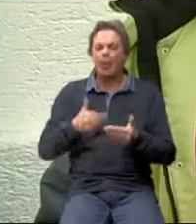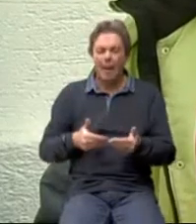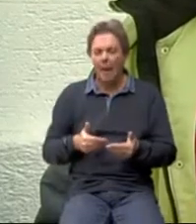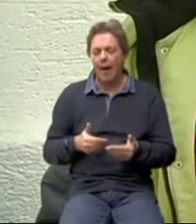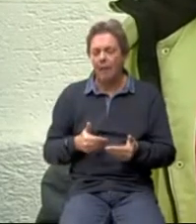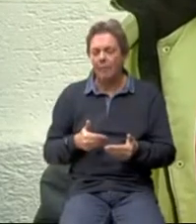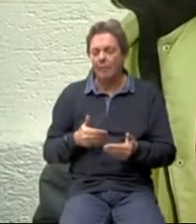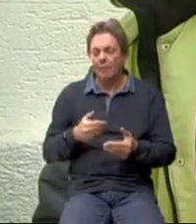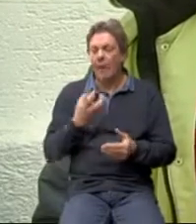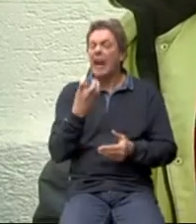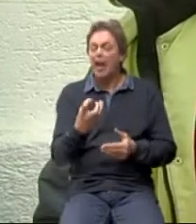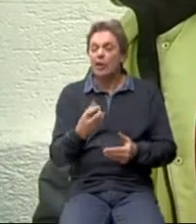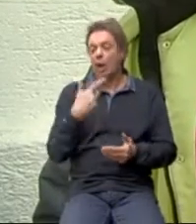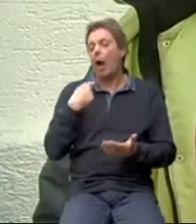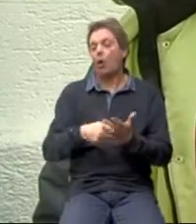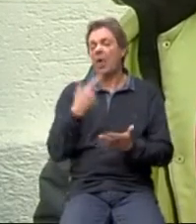u sred ljeta.